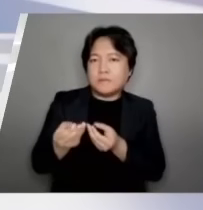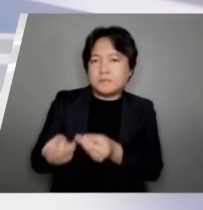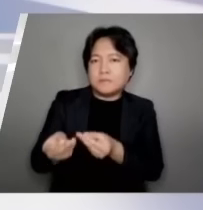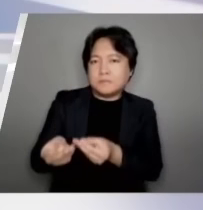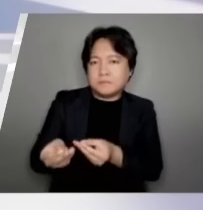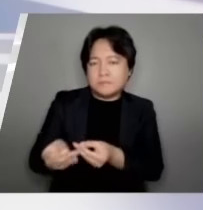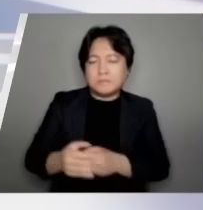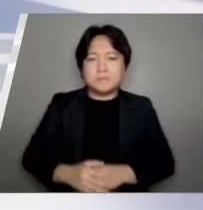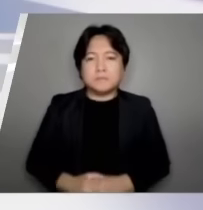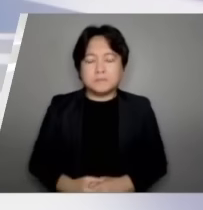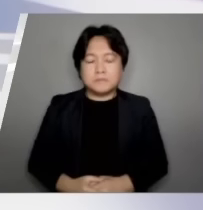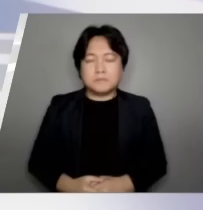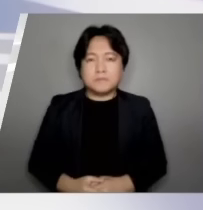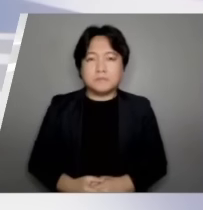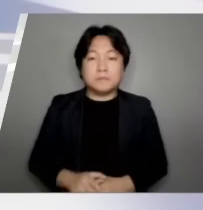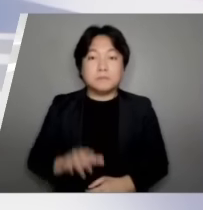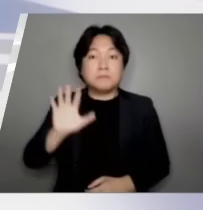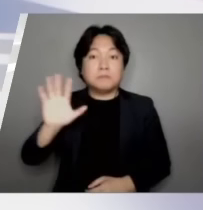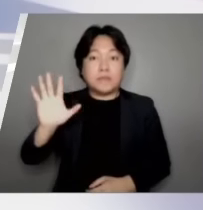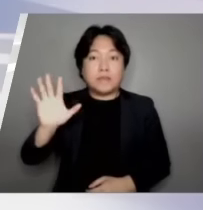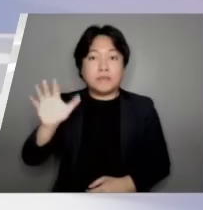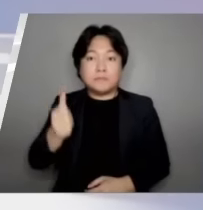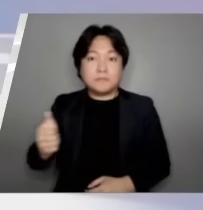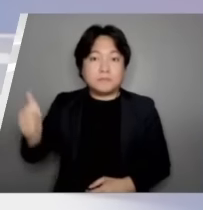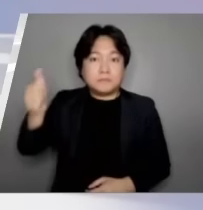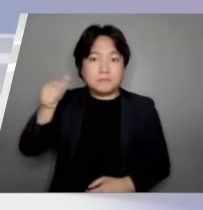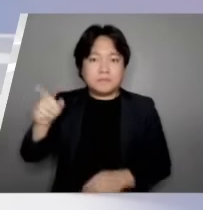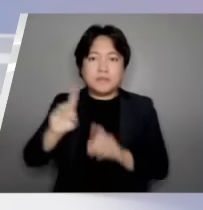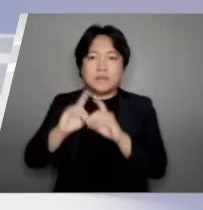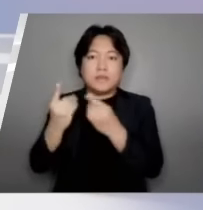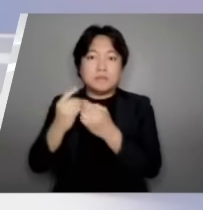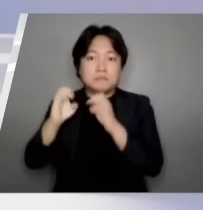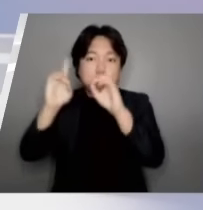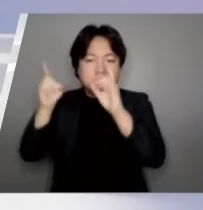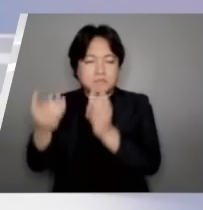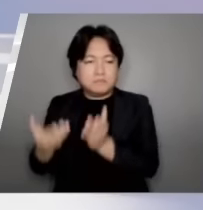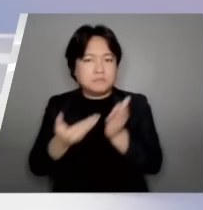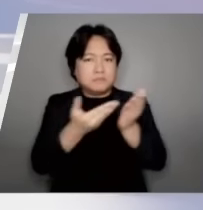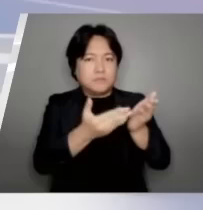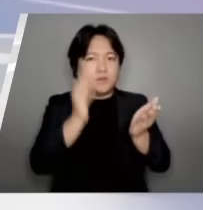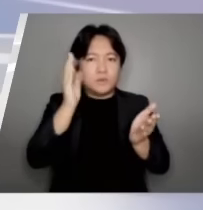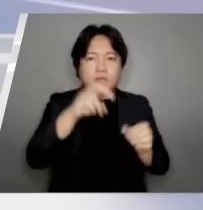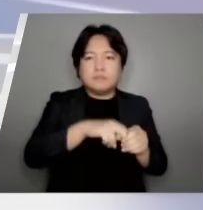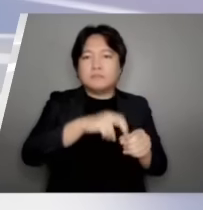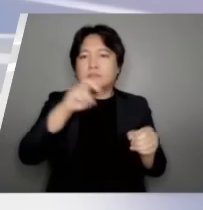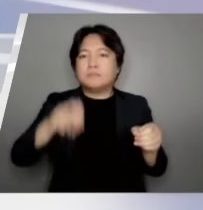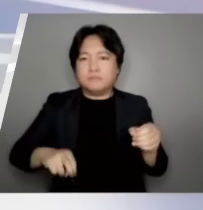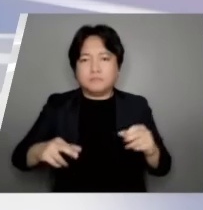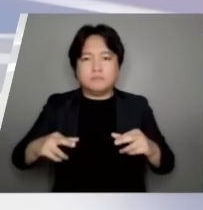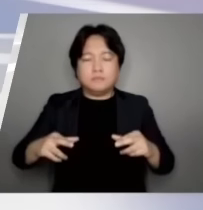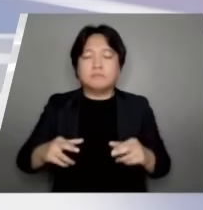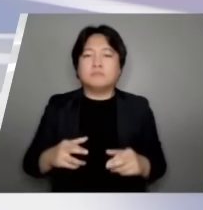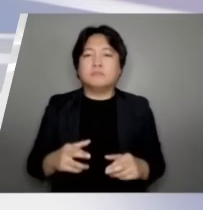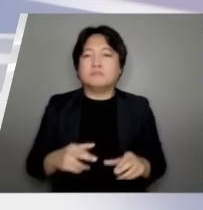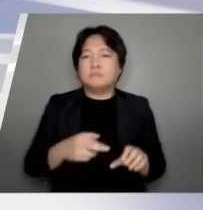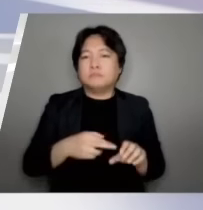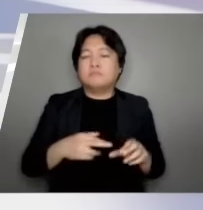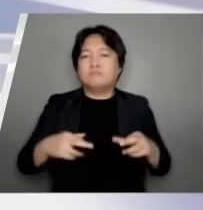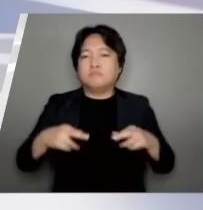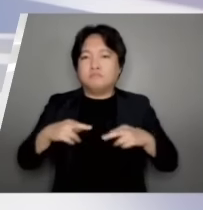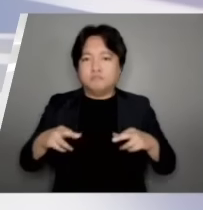5 opisyal ng Department of Education naghain ng courtesy resignation. 2 undersecretary at 3 assistant secretary ang